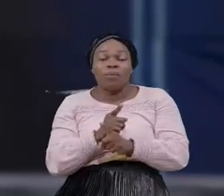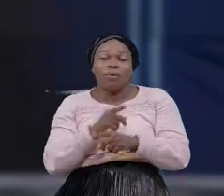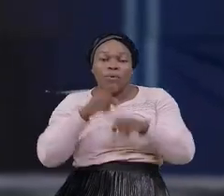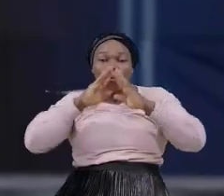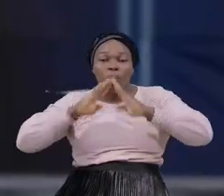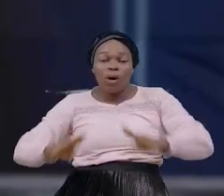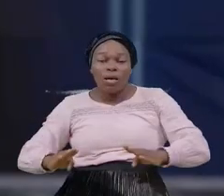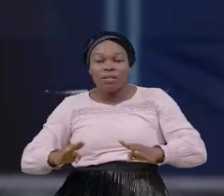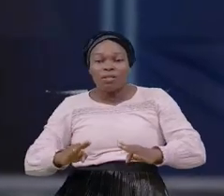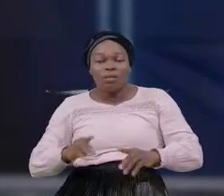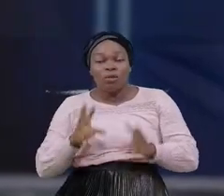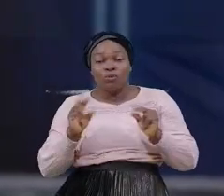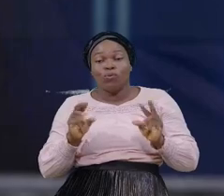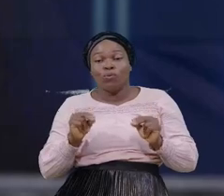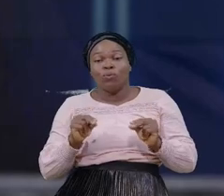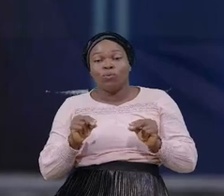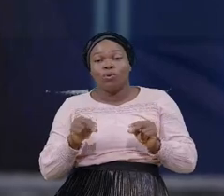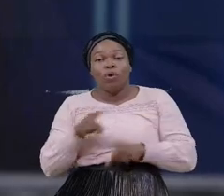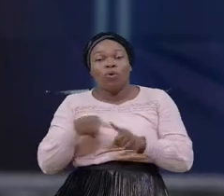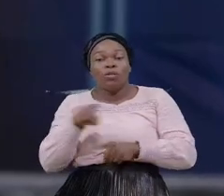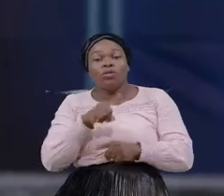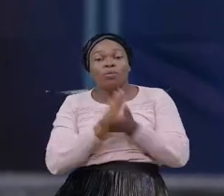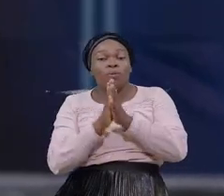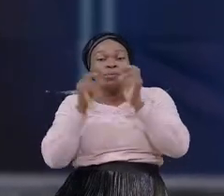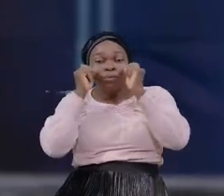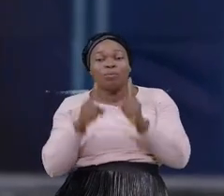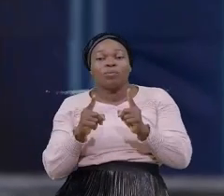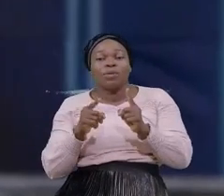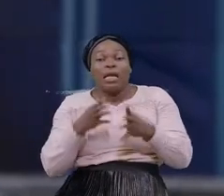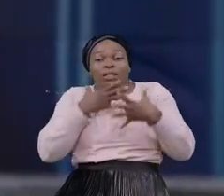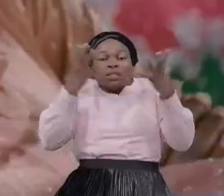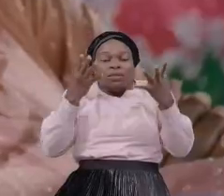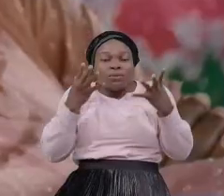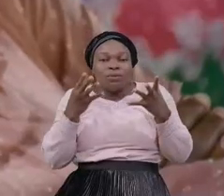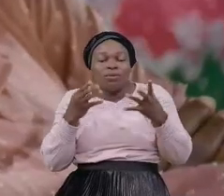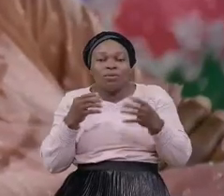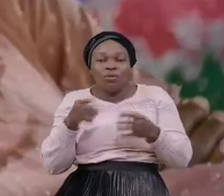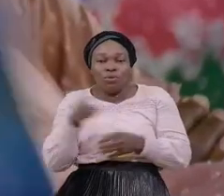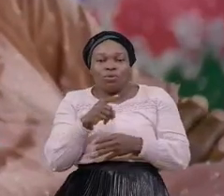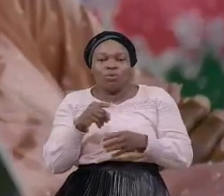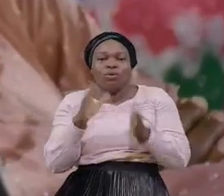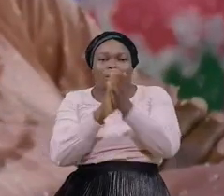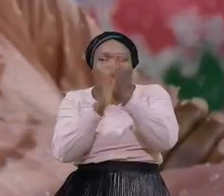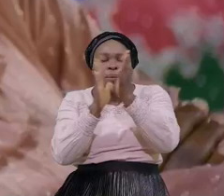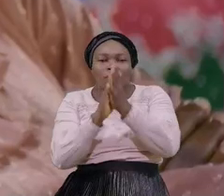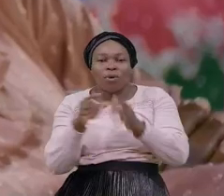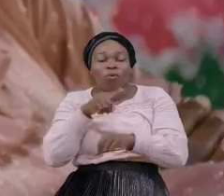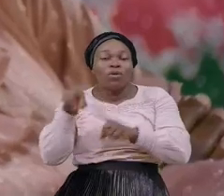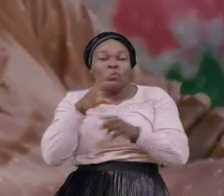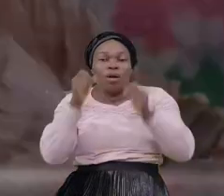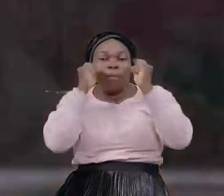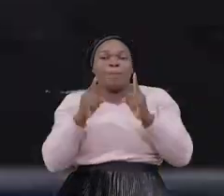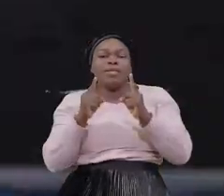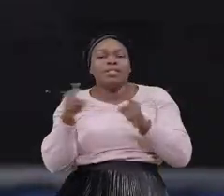personne se tait? Mais lorsqu'on est étonné, on crie. Lorsqu'on est étonné, on